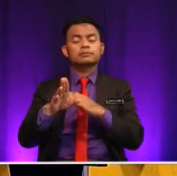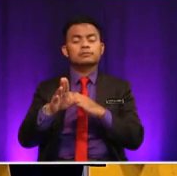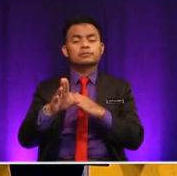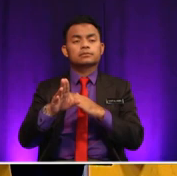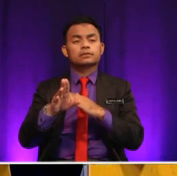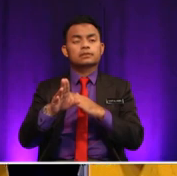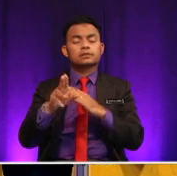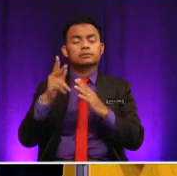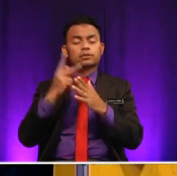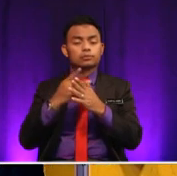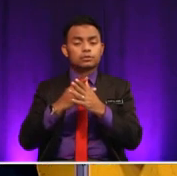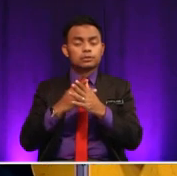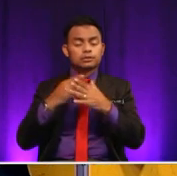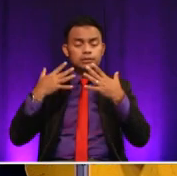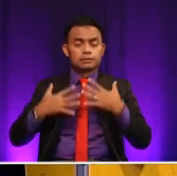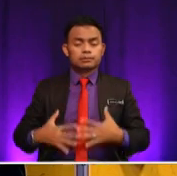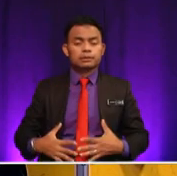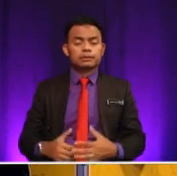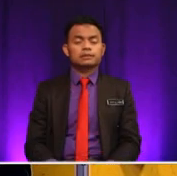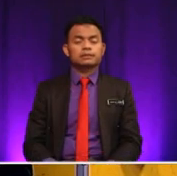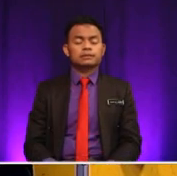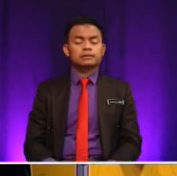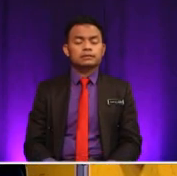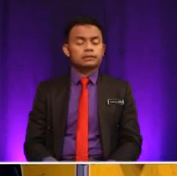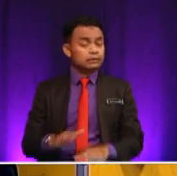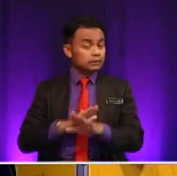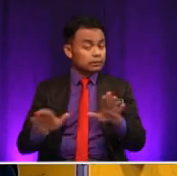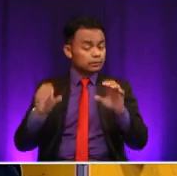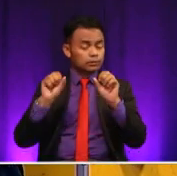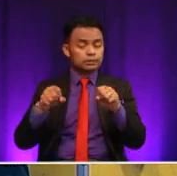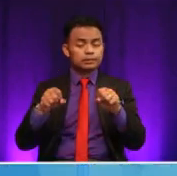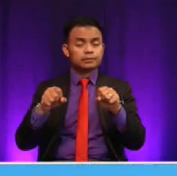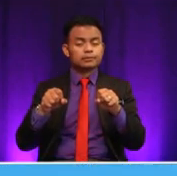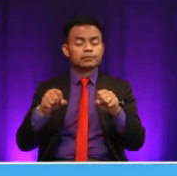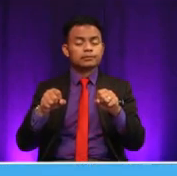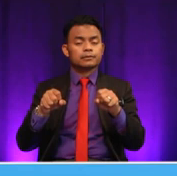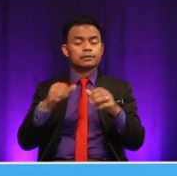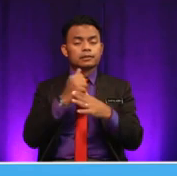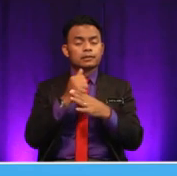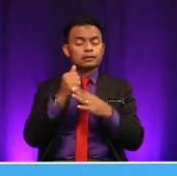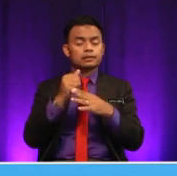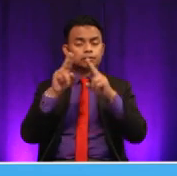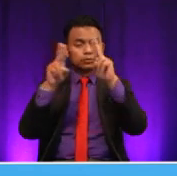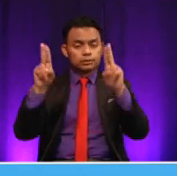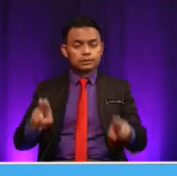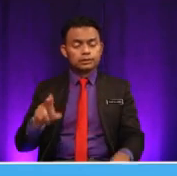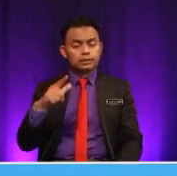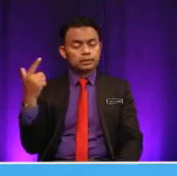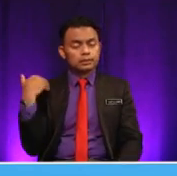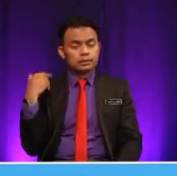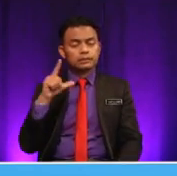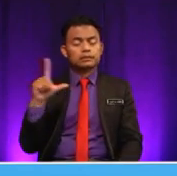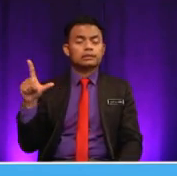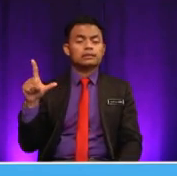satu saja ujian lipatan kulit saya tidak boleh jadi ujian lain adalah insekjen tubuh badan dan nisbah